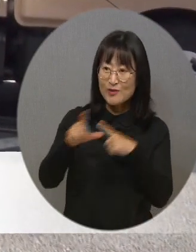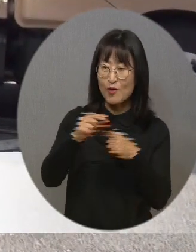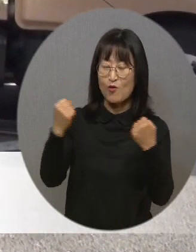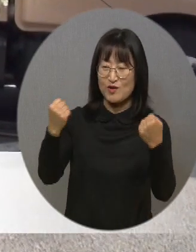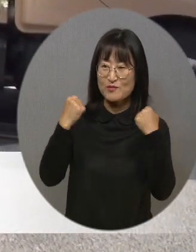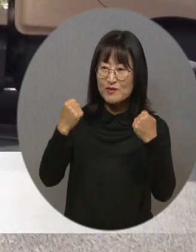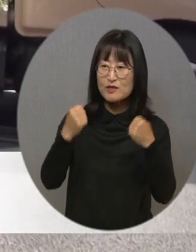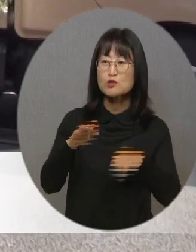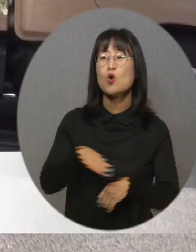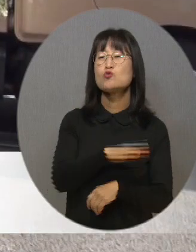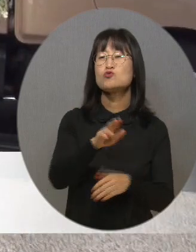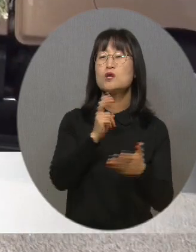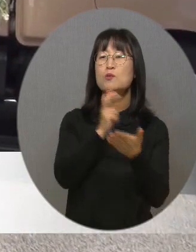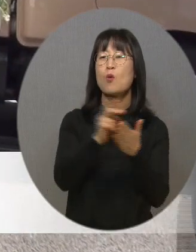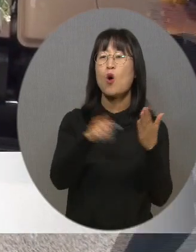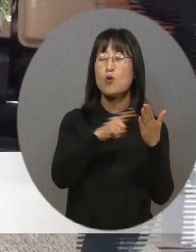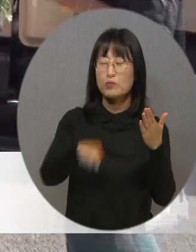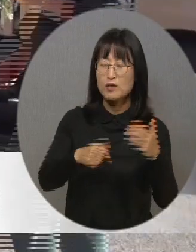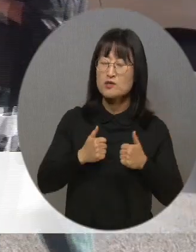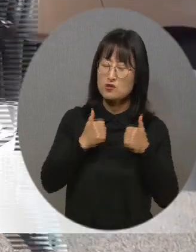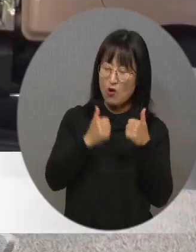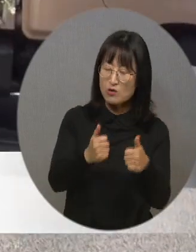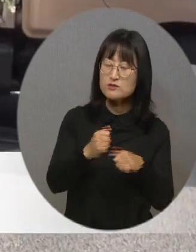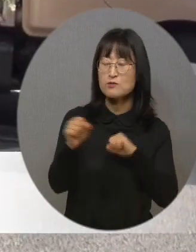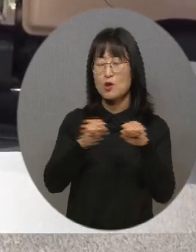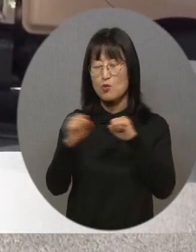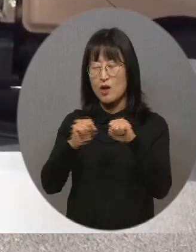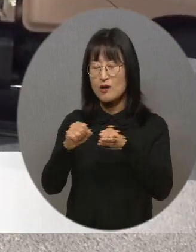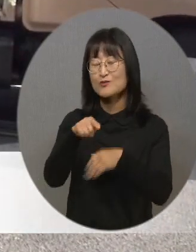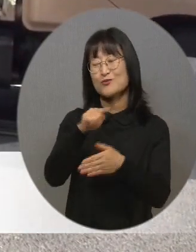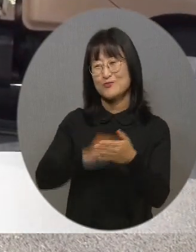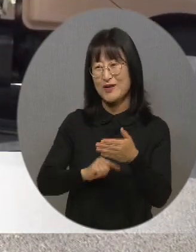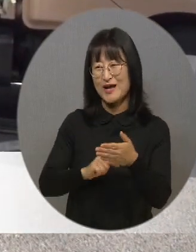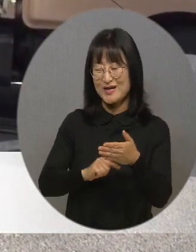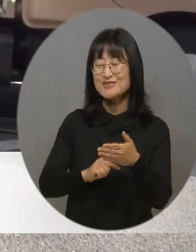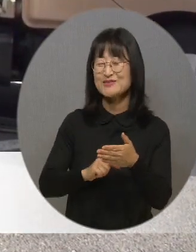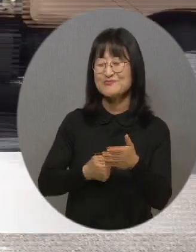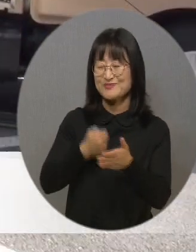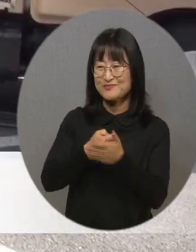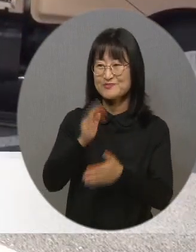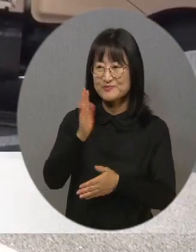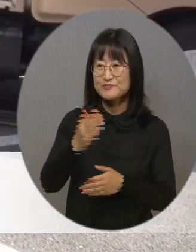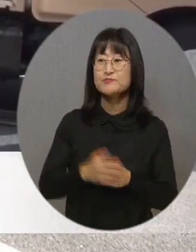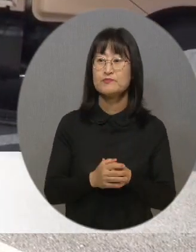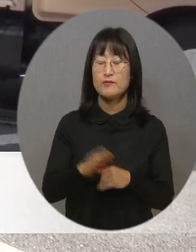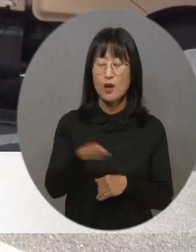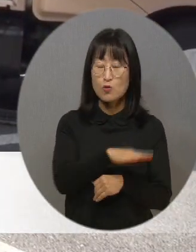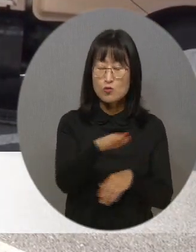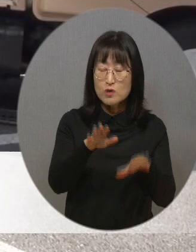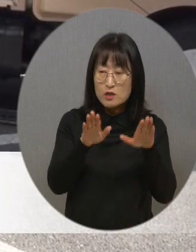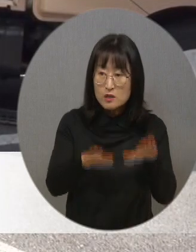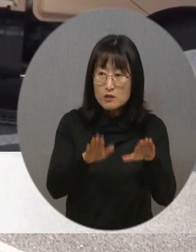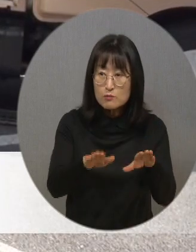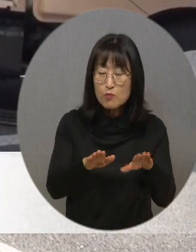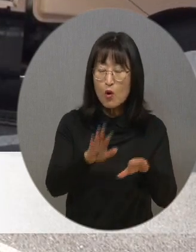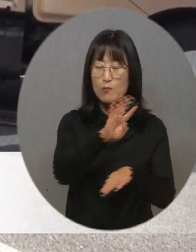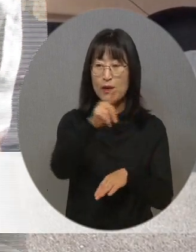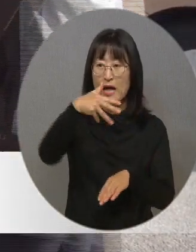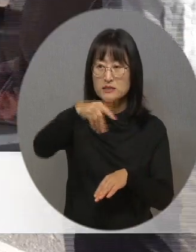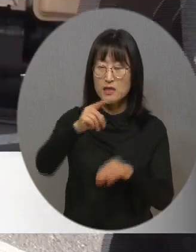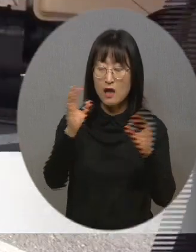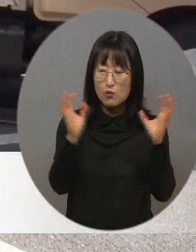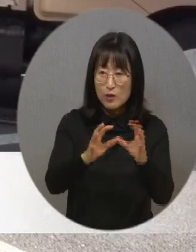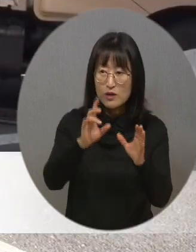우리 법인이 더욱더 열심히 하고자 하는 그런 마음을 다시 한번 다져봅니다. 저희가 또 이번 바자회 때는